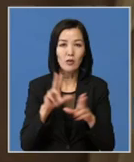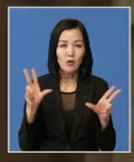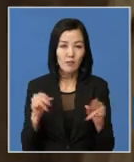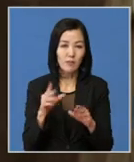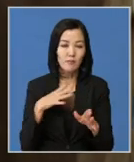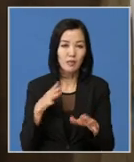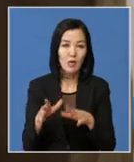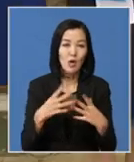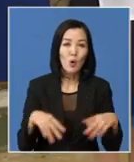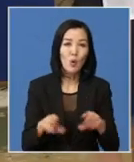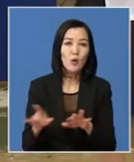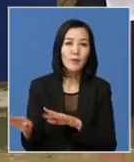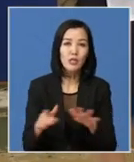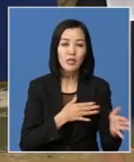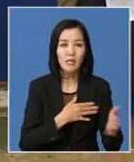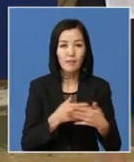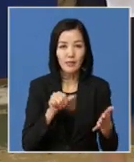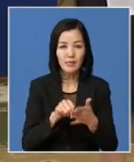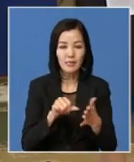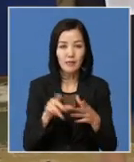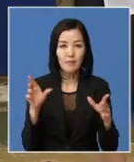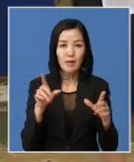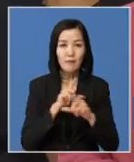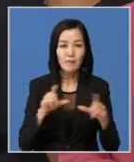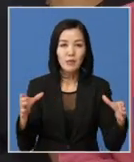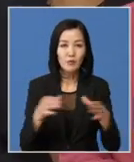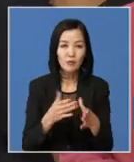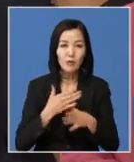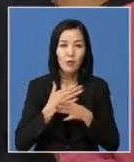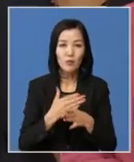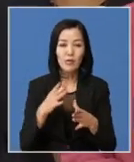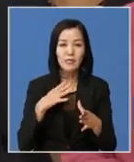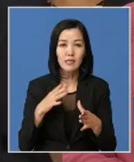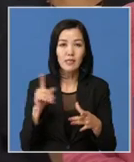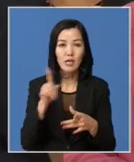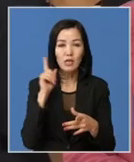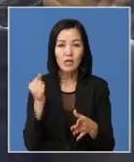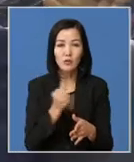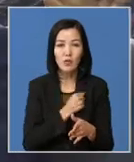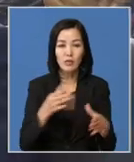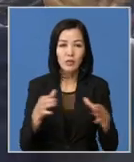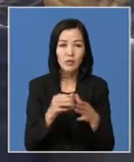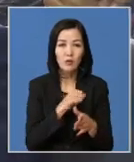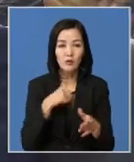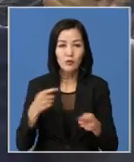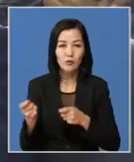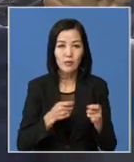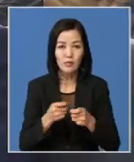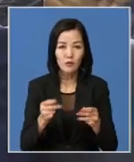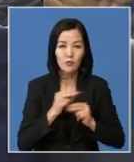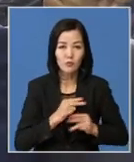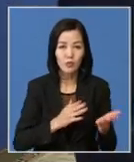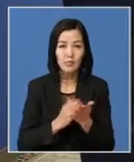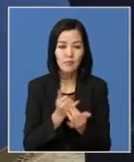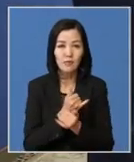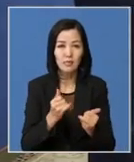олар қоғамдық шараларға белсенді түрде атсалысып, мектеп ұжымына қолғабыс қылады. Атап айтсақ, жасұландықтар өзін өз басқару жүйесі негізінде қызмет етсе,